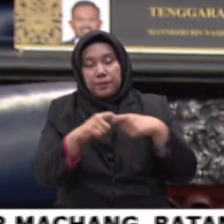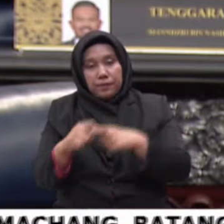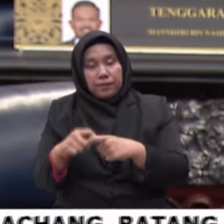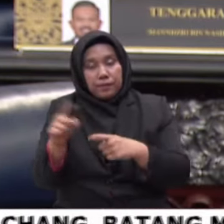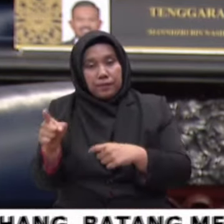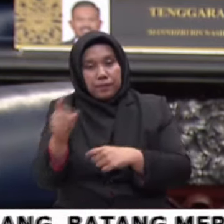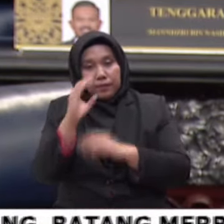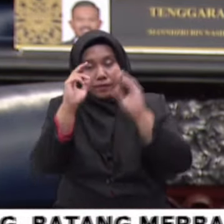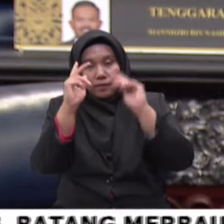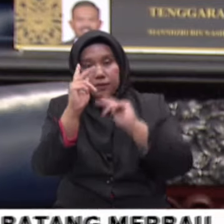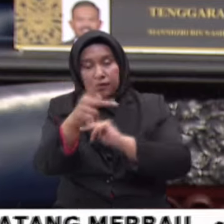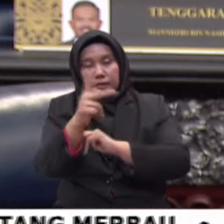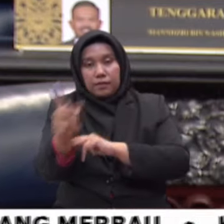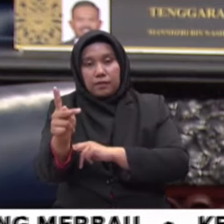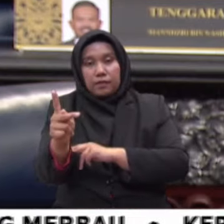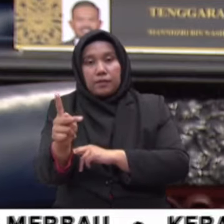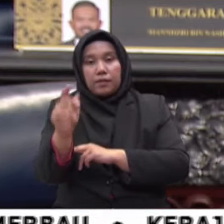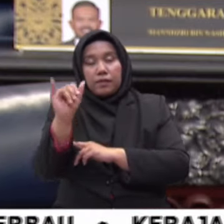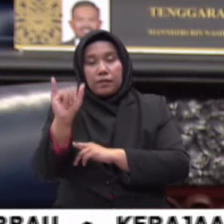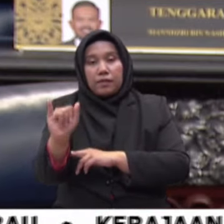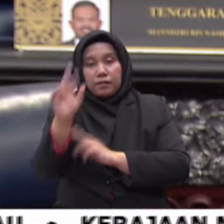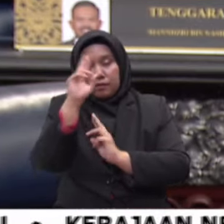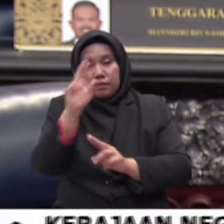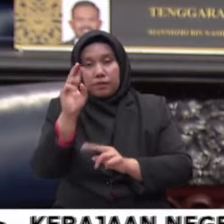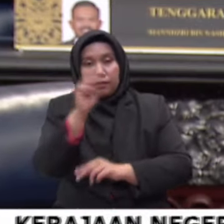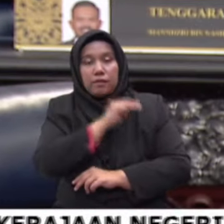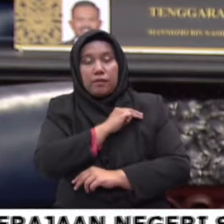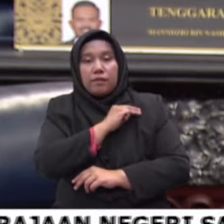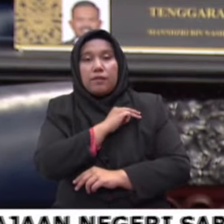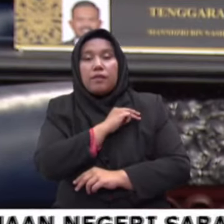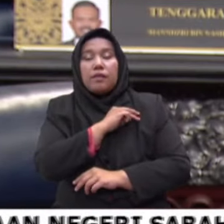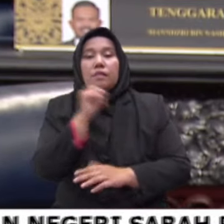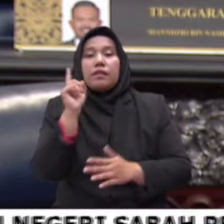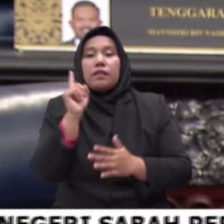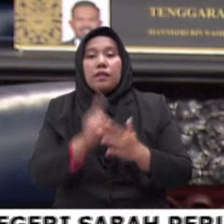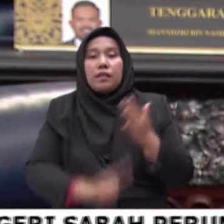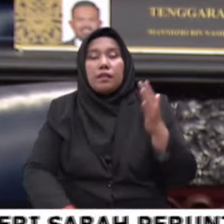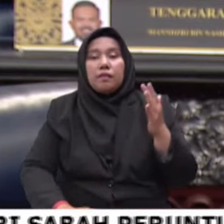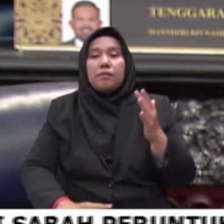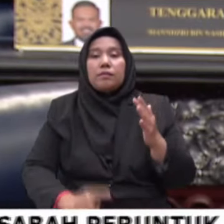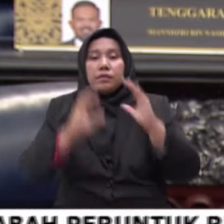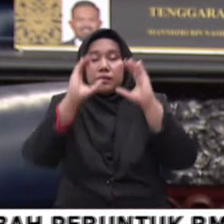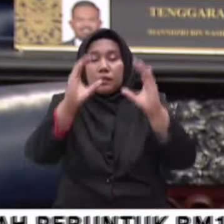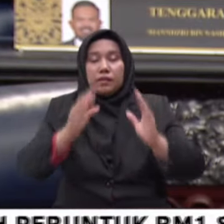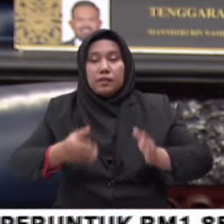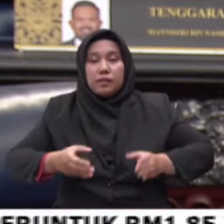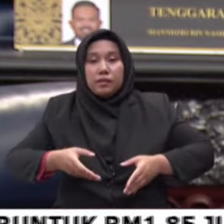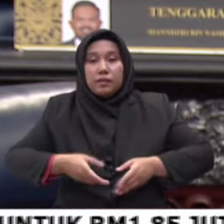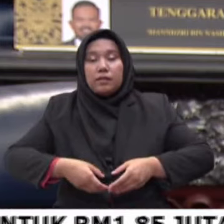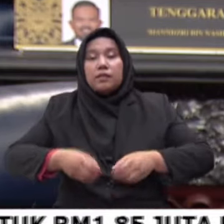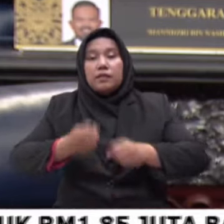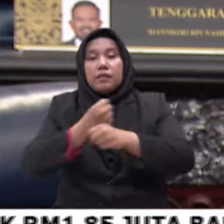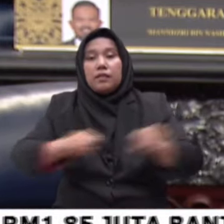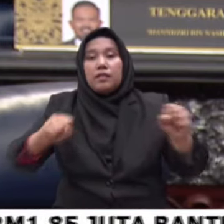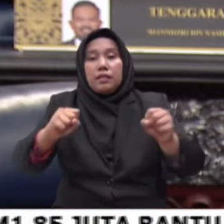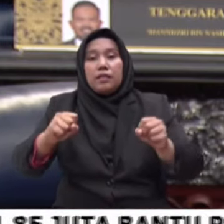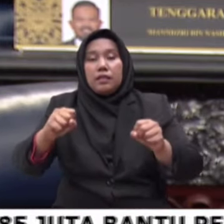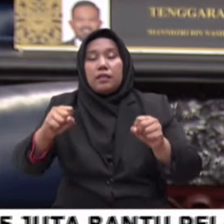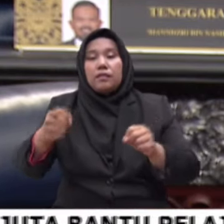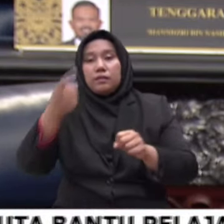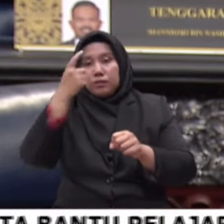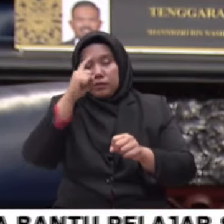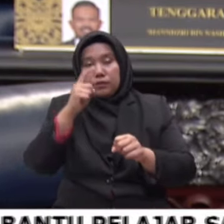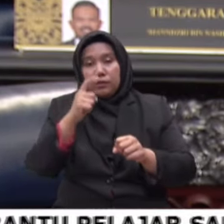tersebut, saya minta Yang Berhormat Menteri menyatakan pertama apakah saluran yang disediakan oleh KUSKOP untuk mendampingi